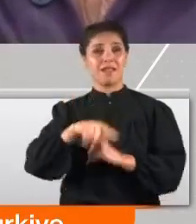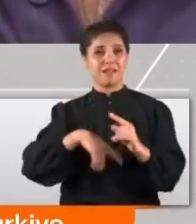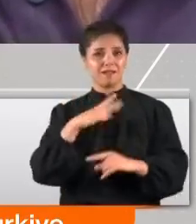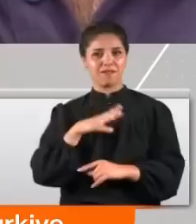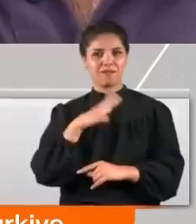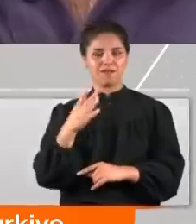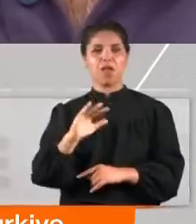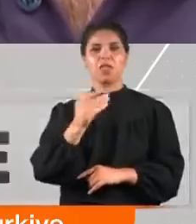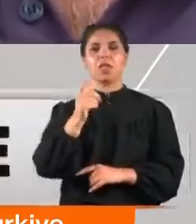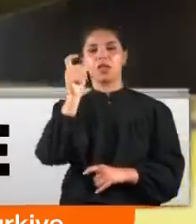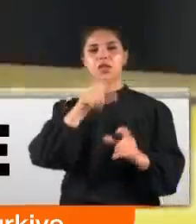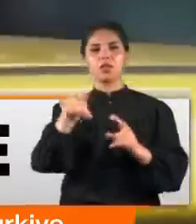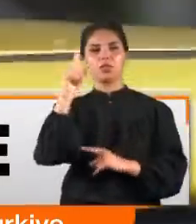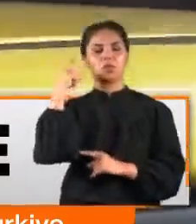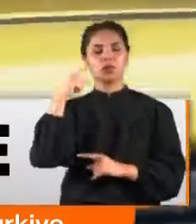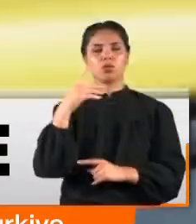tane taksicinin düşüncesi.